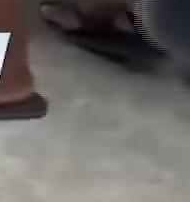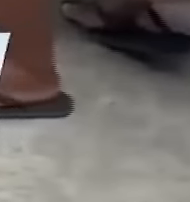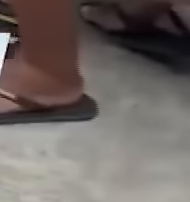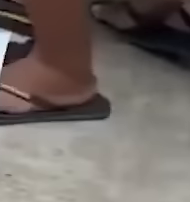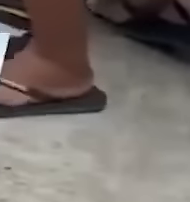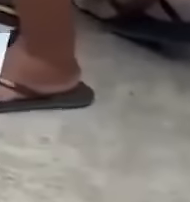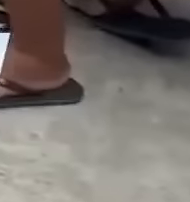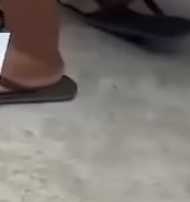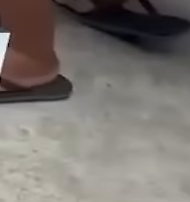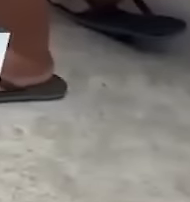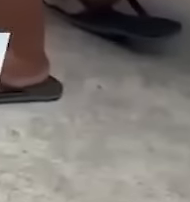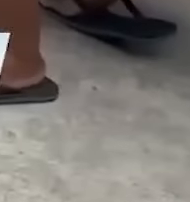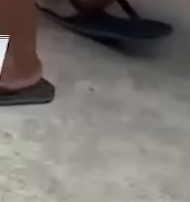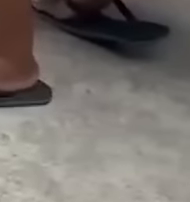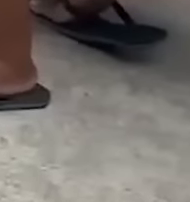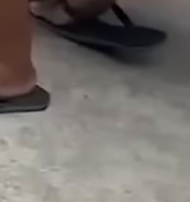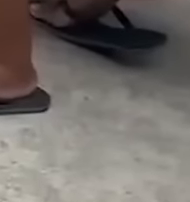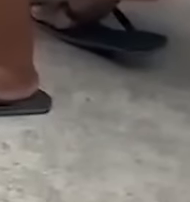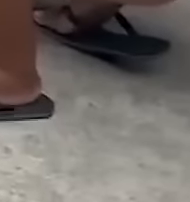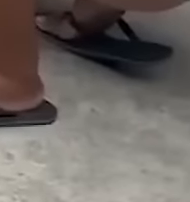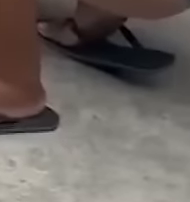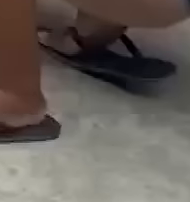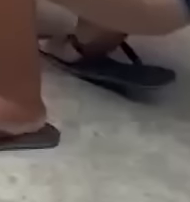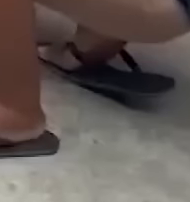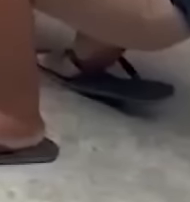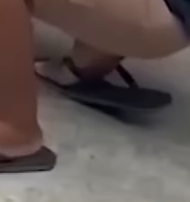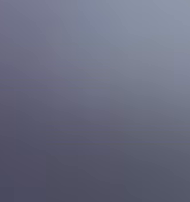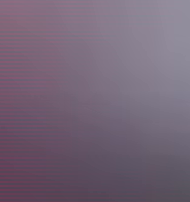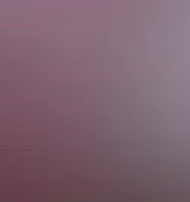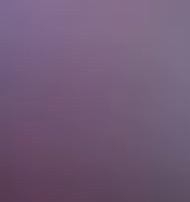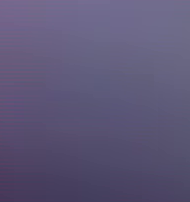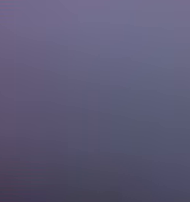Pogo. Mahaharap siya sa karampatang reklamo.